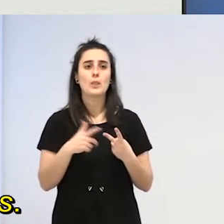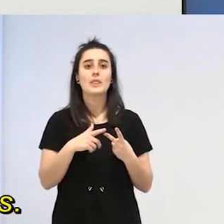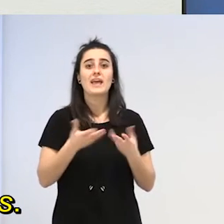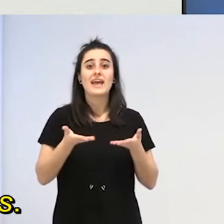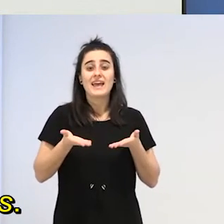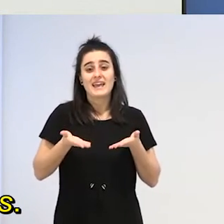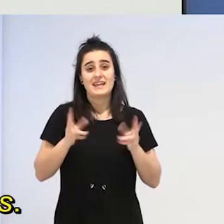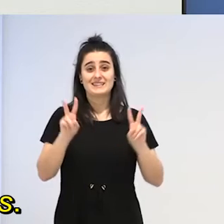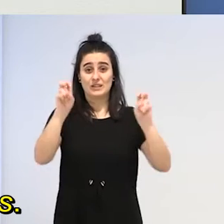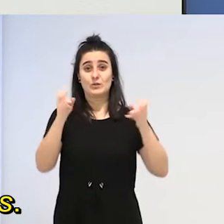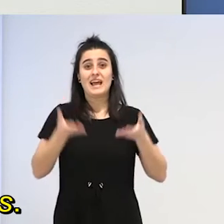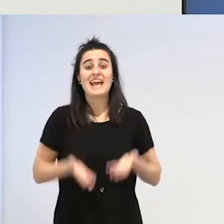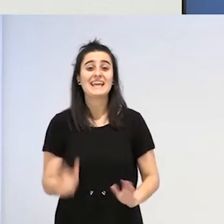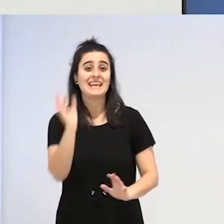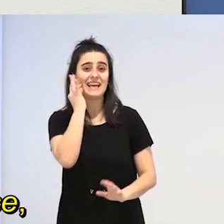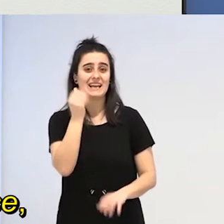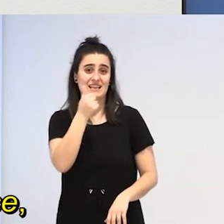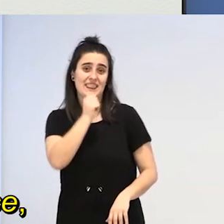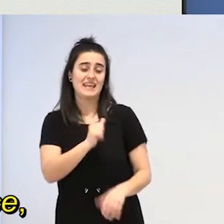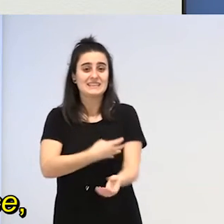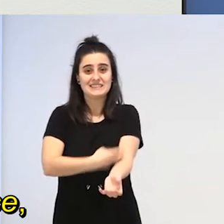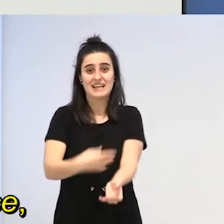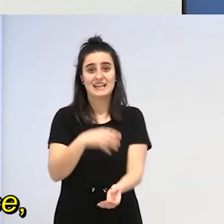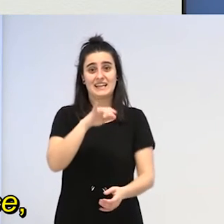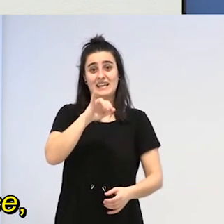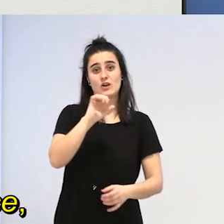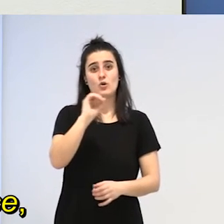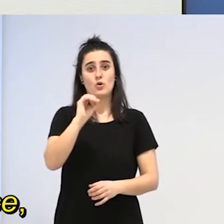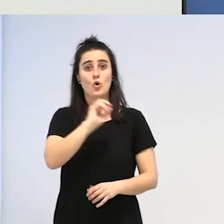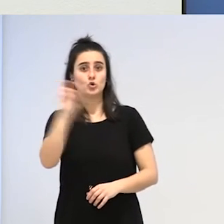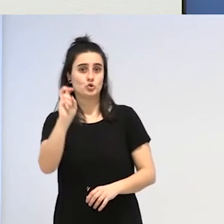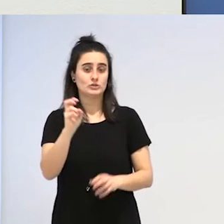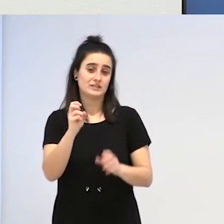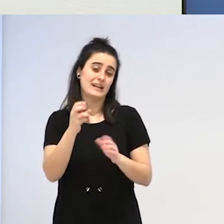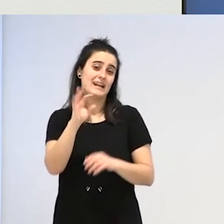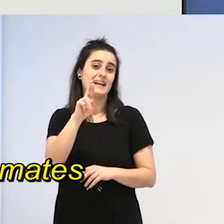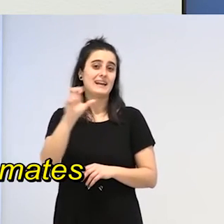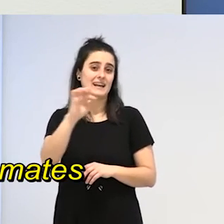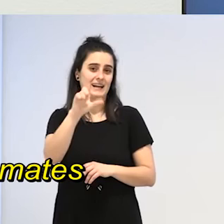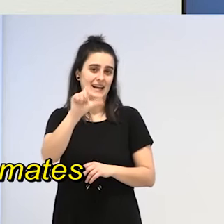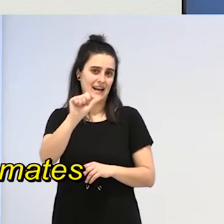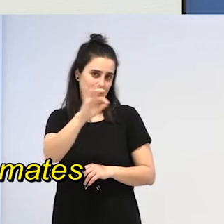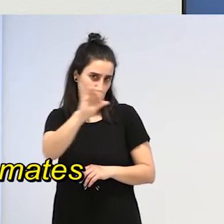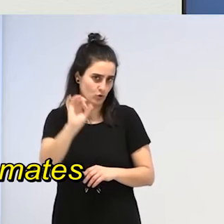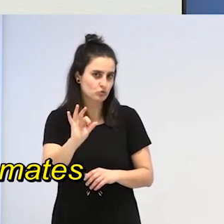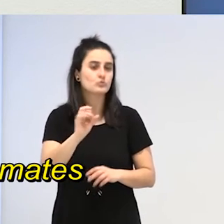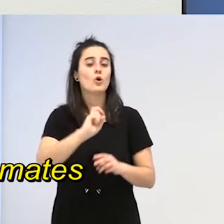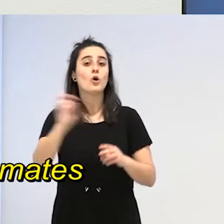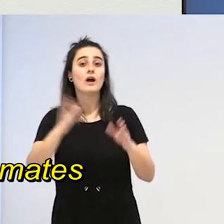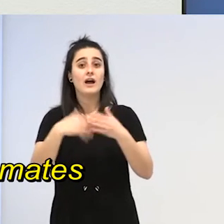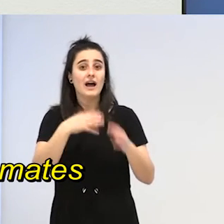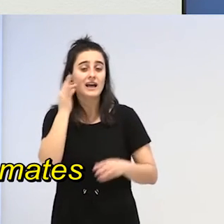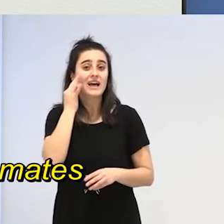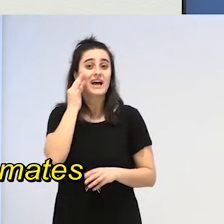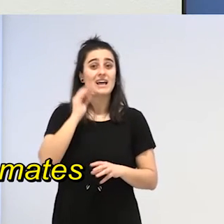Hijas de sangre y otros relatos, Agüe que me sirena agua dulce, Úrsula Vernonen La ladrona